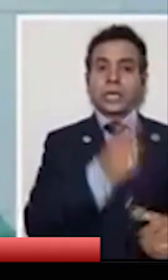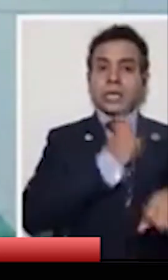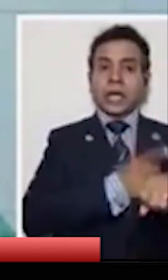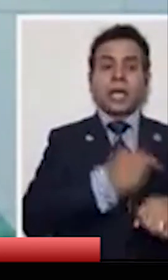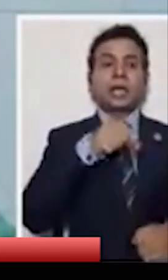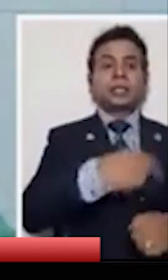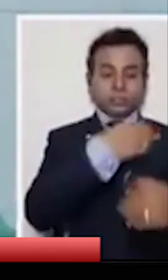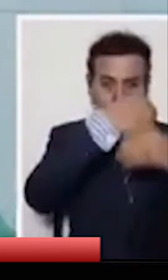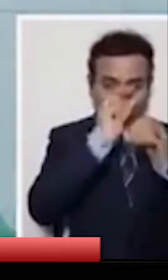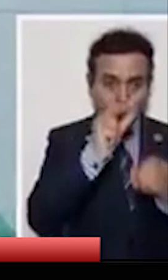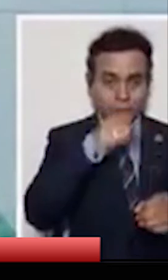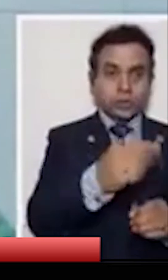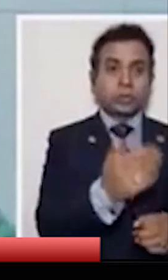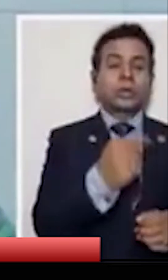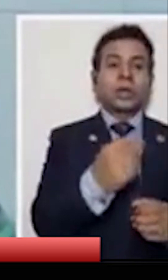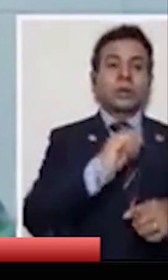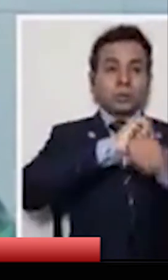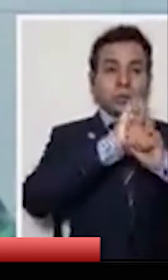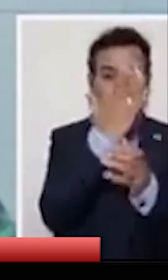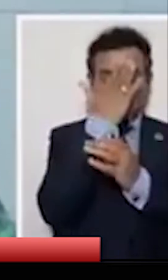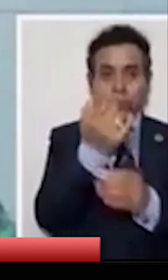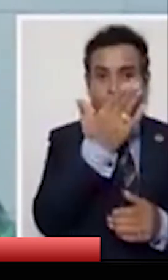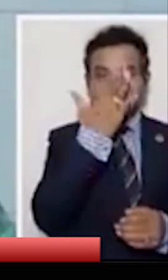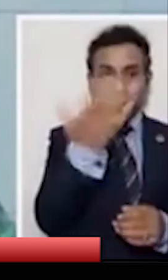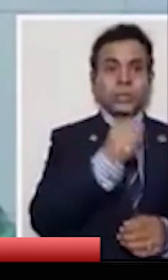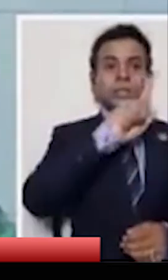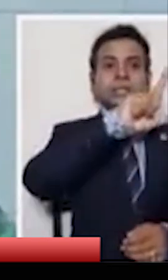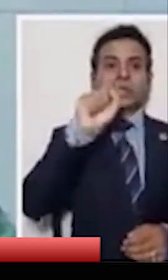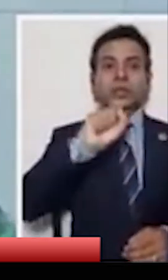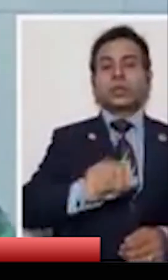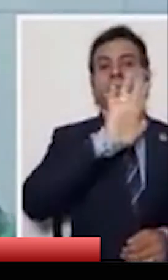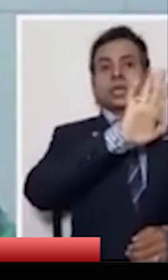৭৫৪ জন এবং ঢাকার বাইরের ল্যাবগুলিতে শনাক্ত হয়েছে